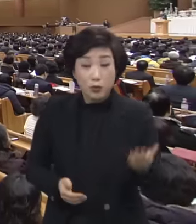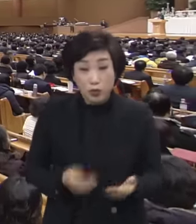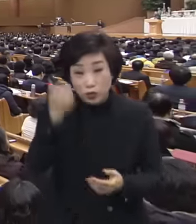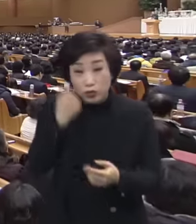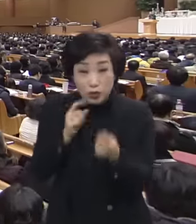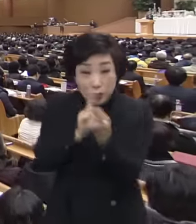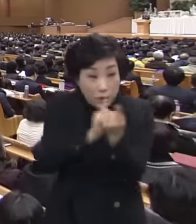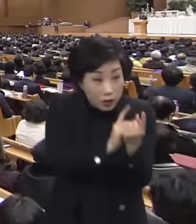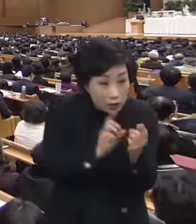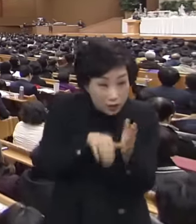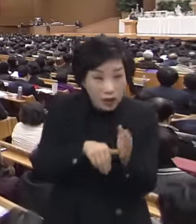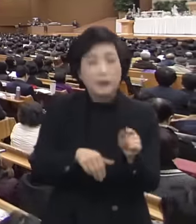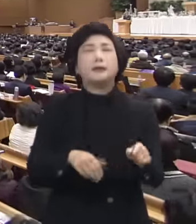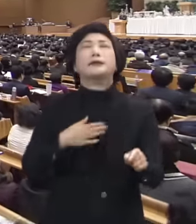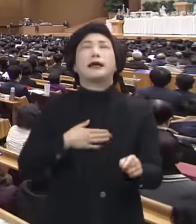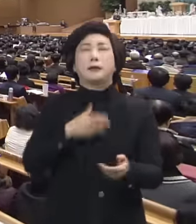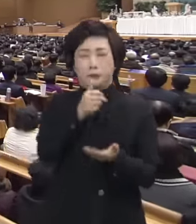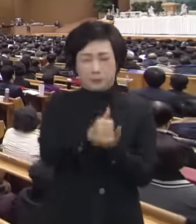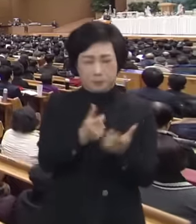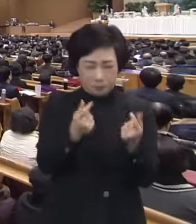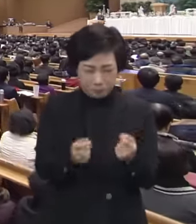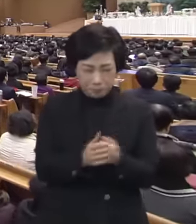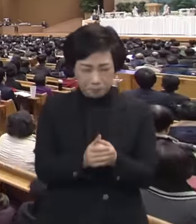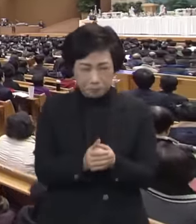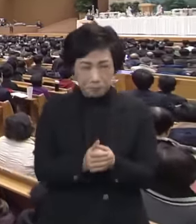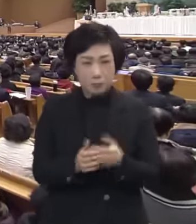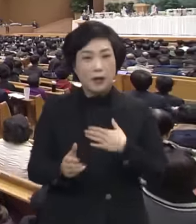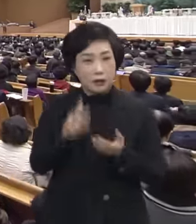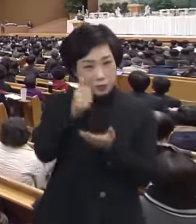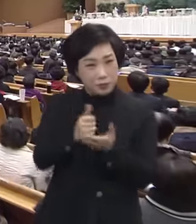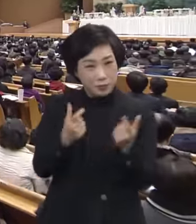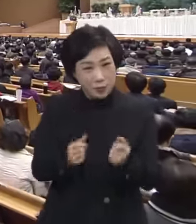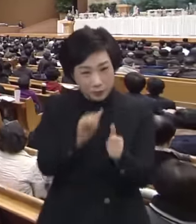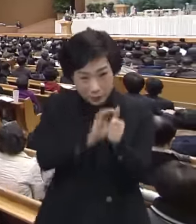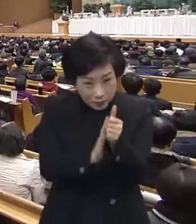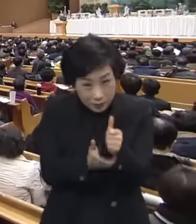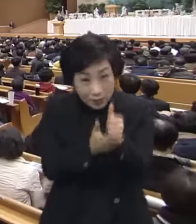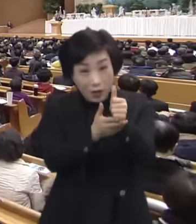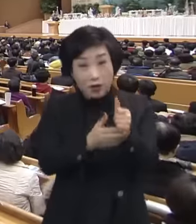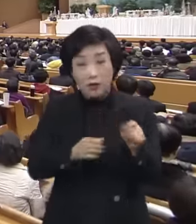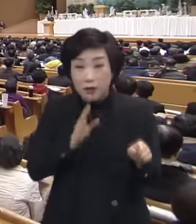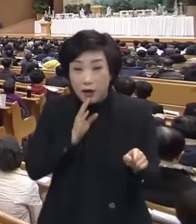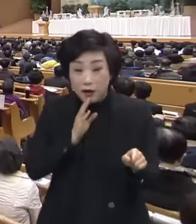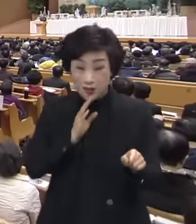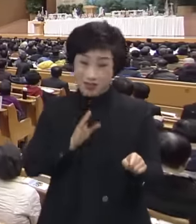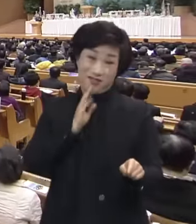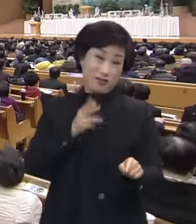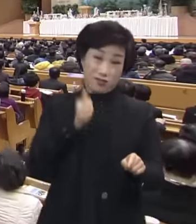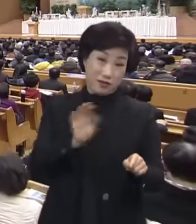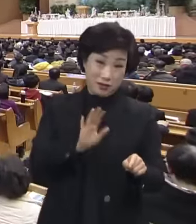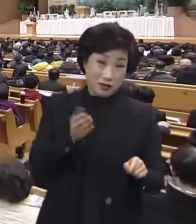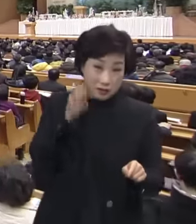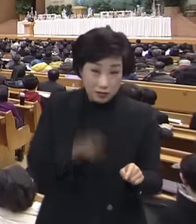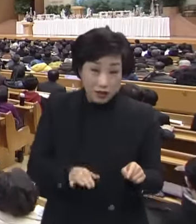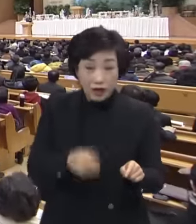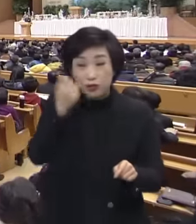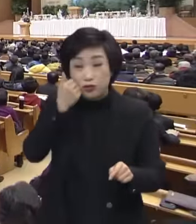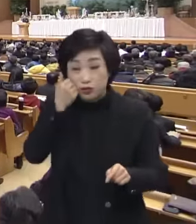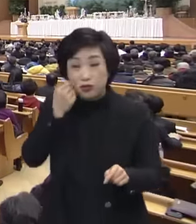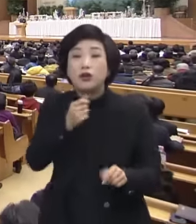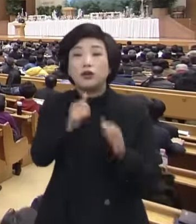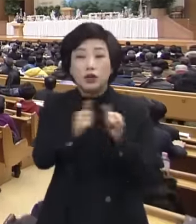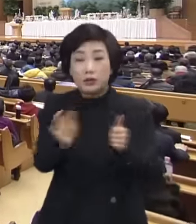봐도 이는 나의 주님, 주님. 그가 나의 주님은 아니지만은 적은